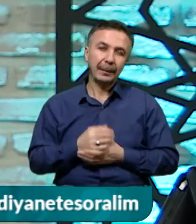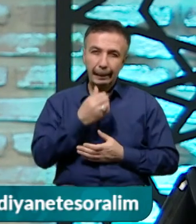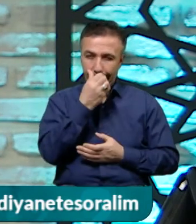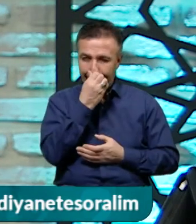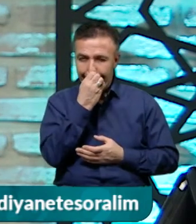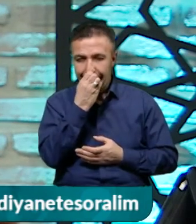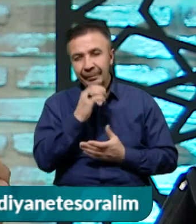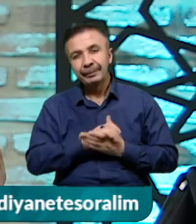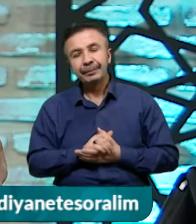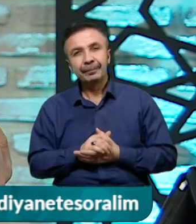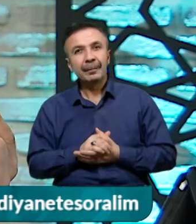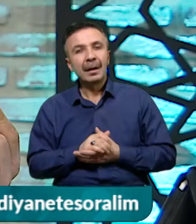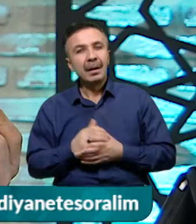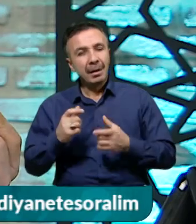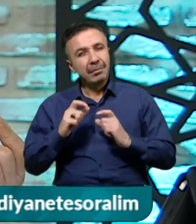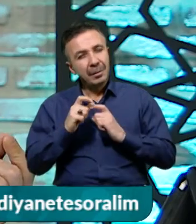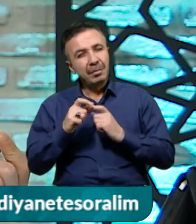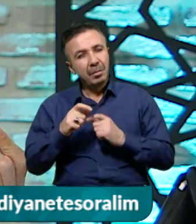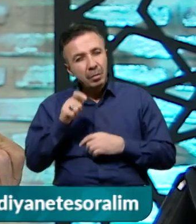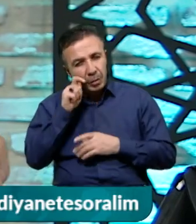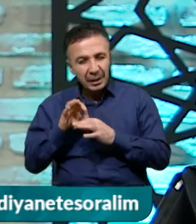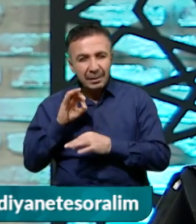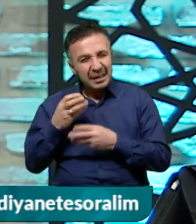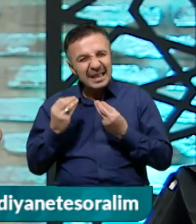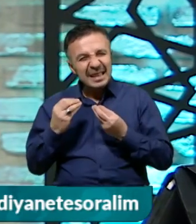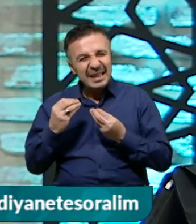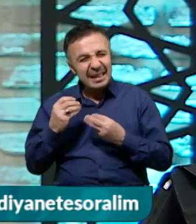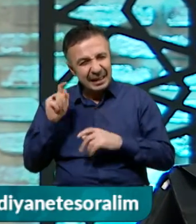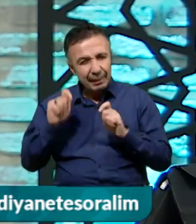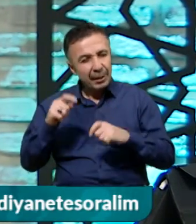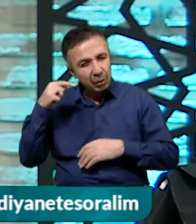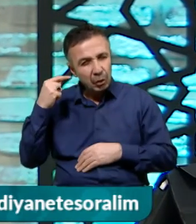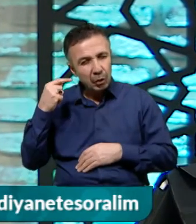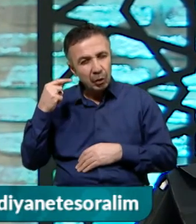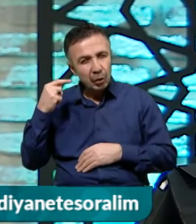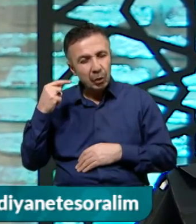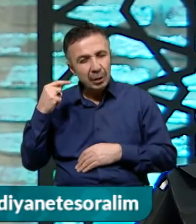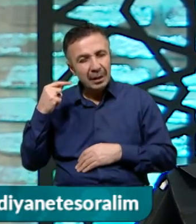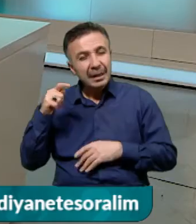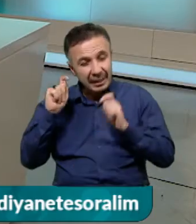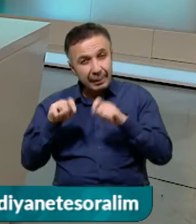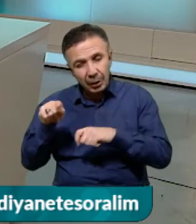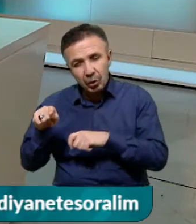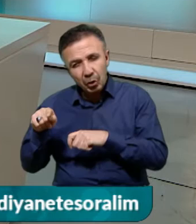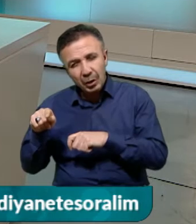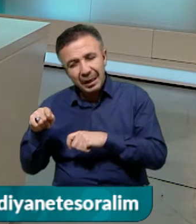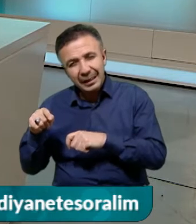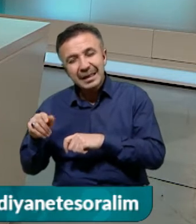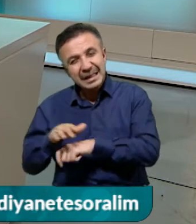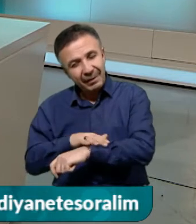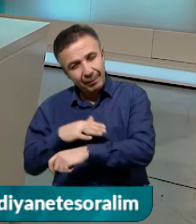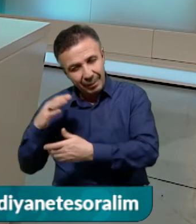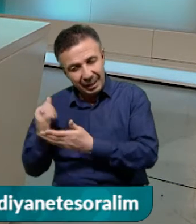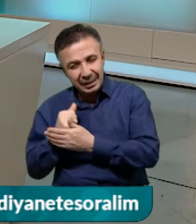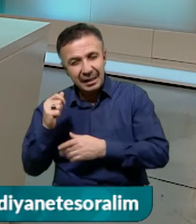şunu düşünmüştüm hocam Hani Müslüman bir iyilik yapmayı düşünür aklından geçirir yaparsa şu sevabı alır yapmazsa da o